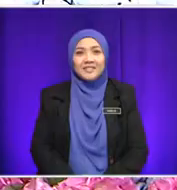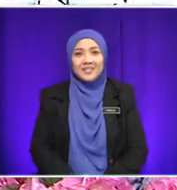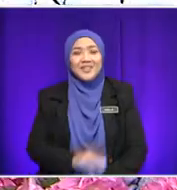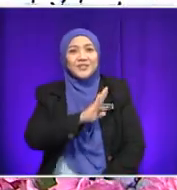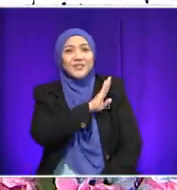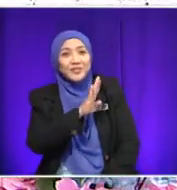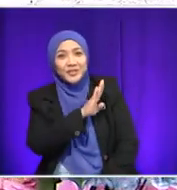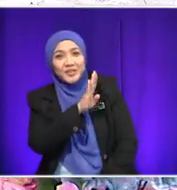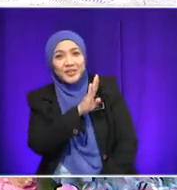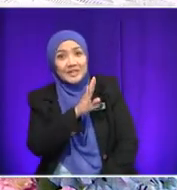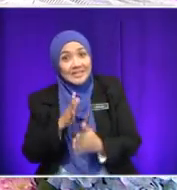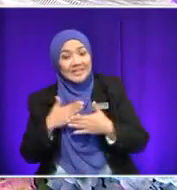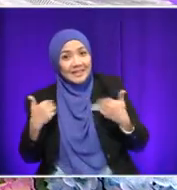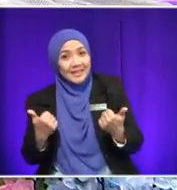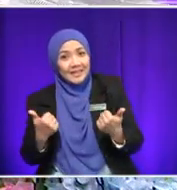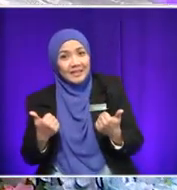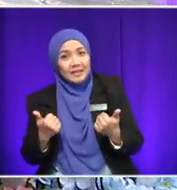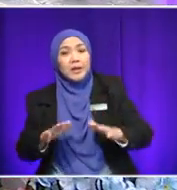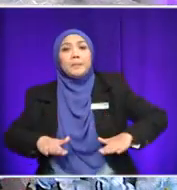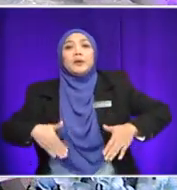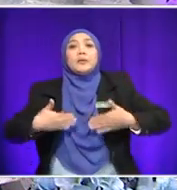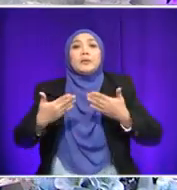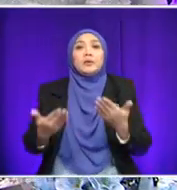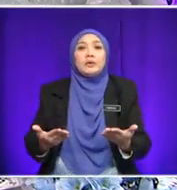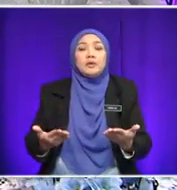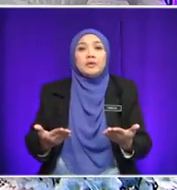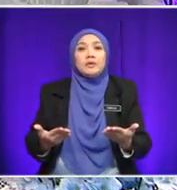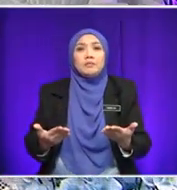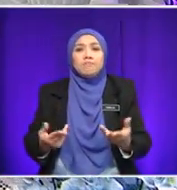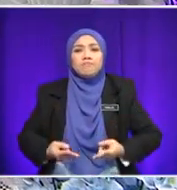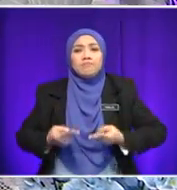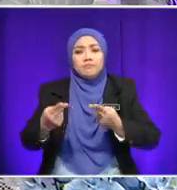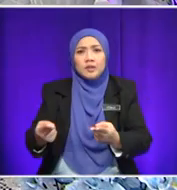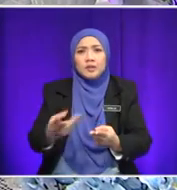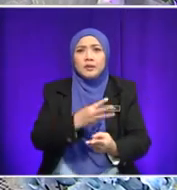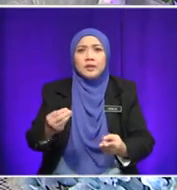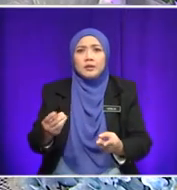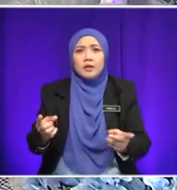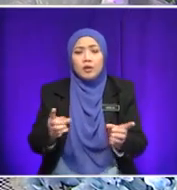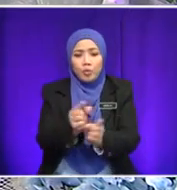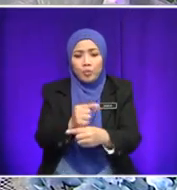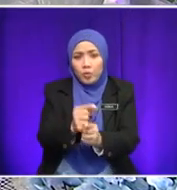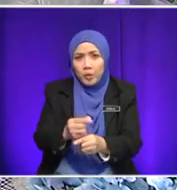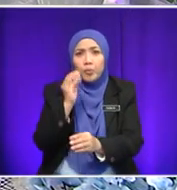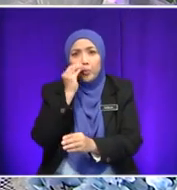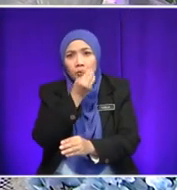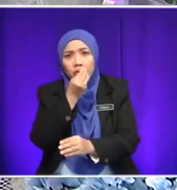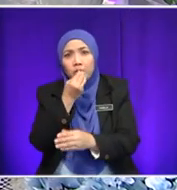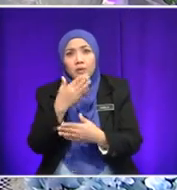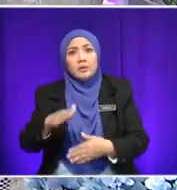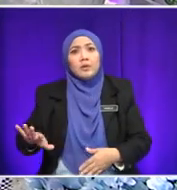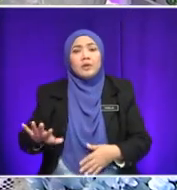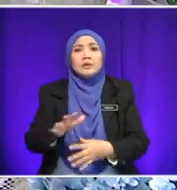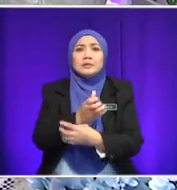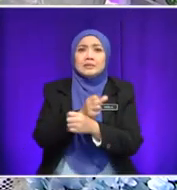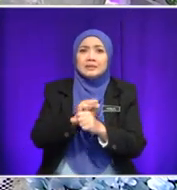Alhamdulillah sehat Bagaimana dengan hantaran dan gubahan bunga yang sudah siap lagi